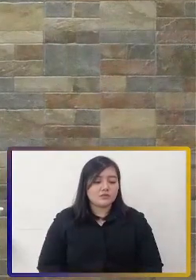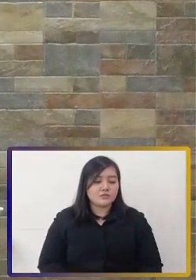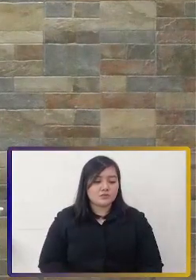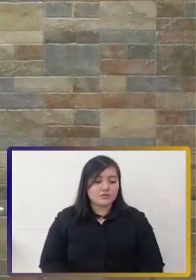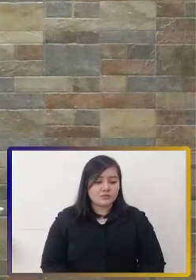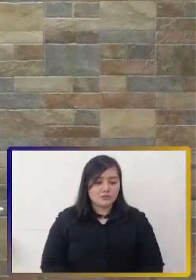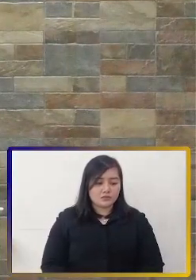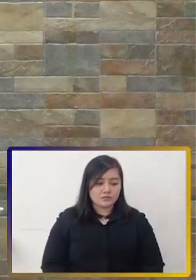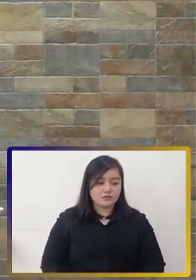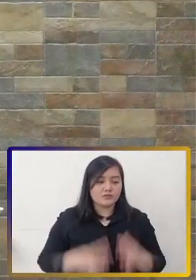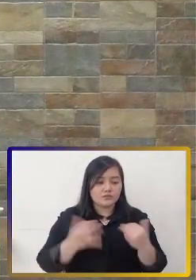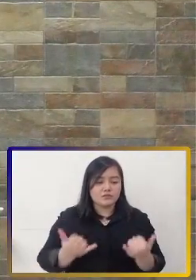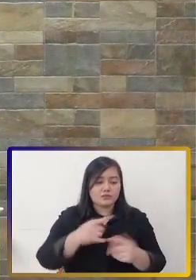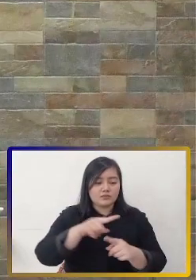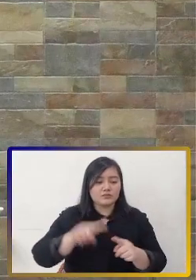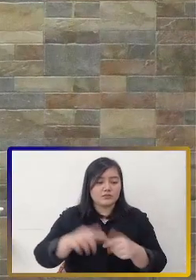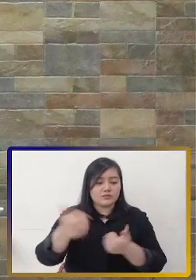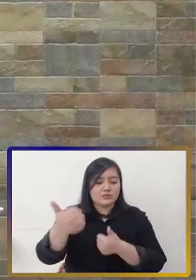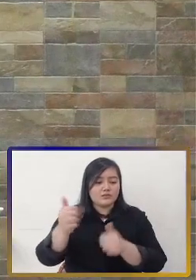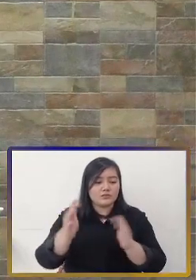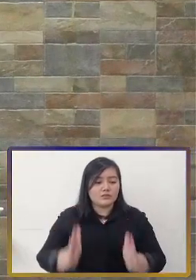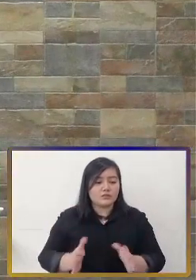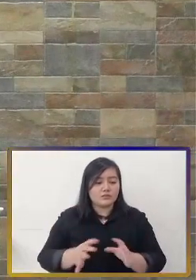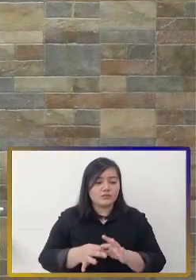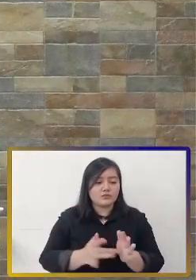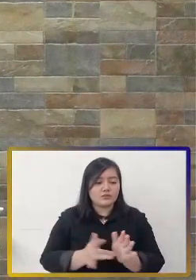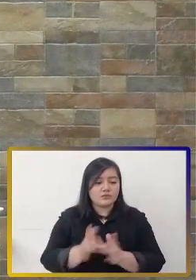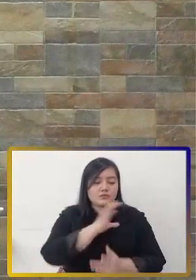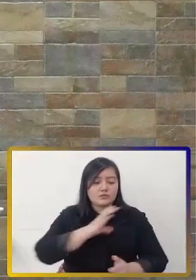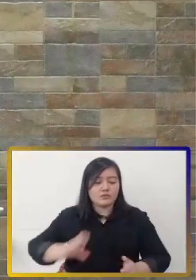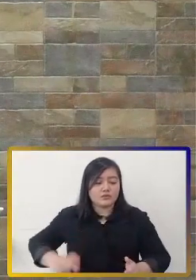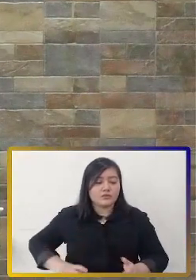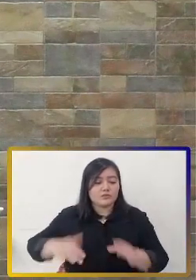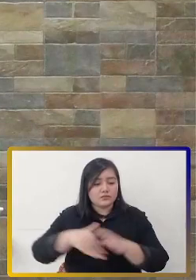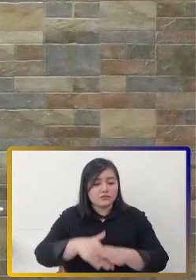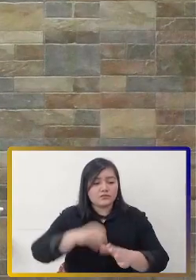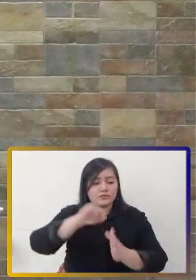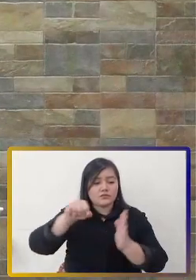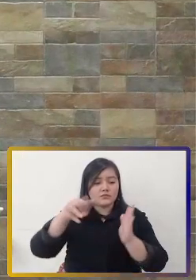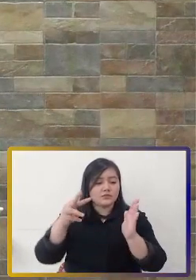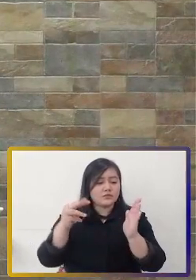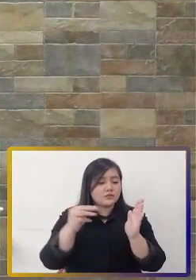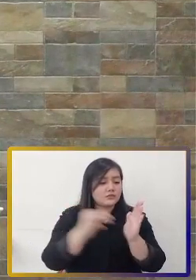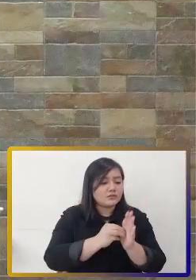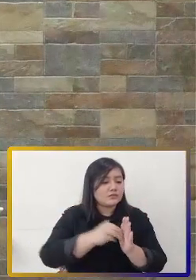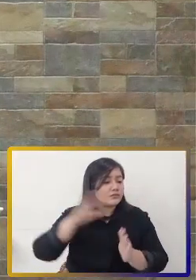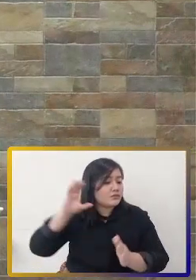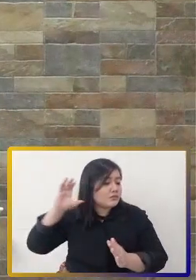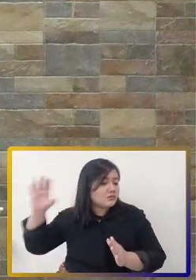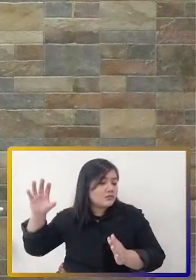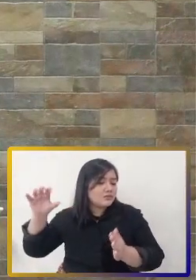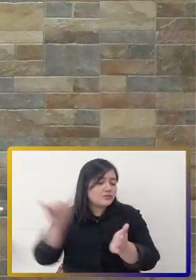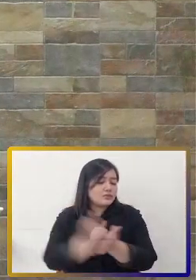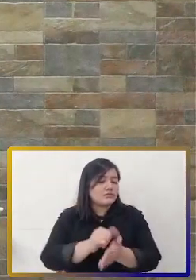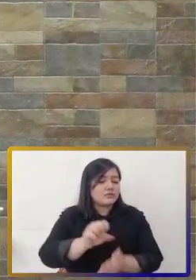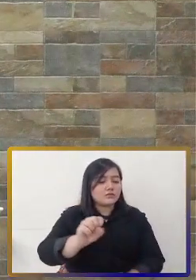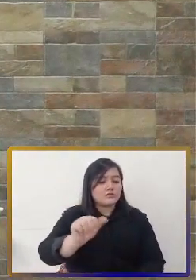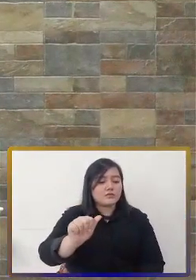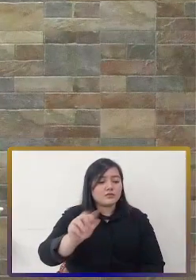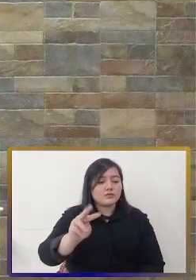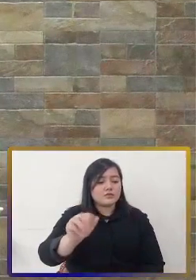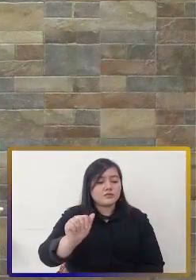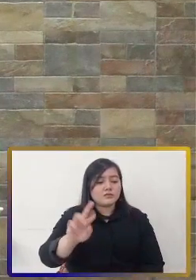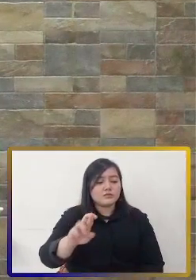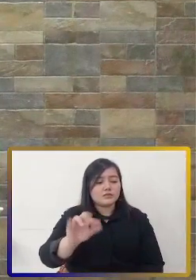alright? Now when the apostles which were at Jerusalem heard that Samaria